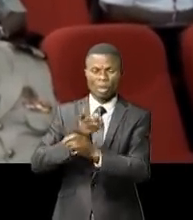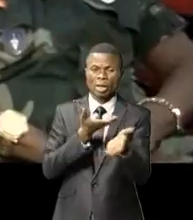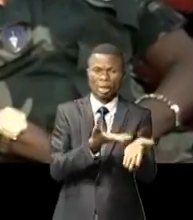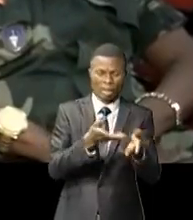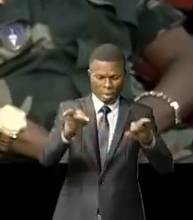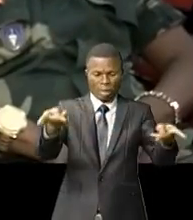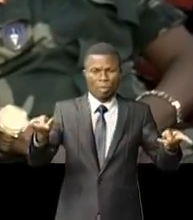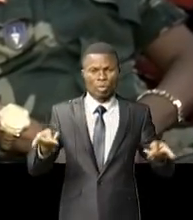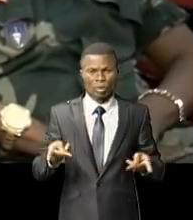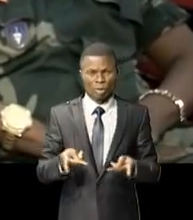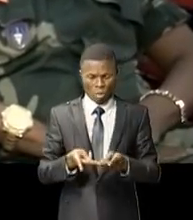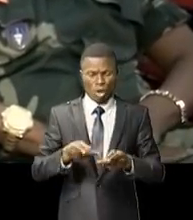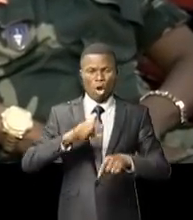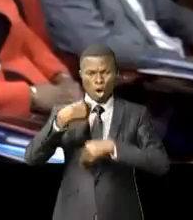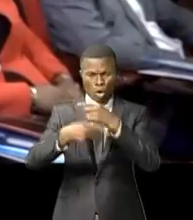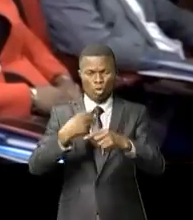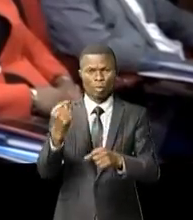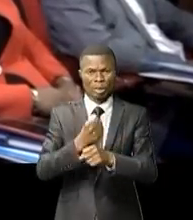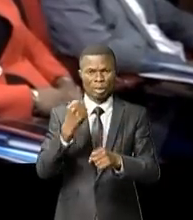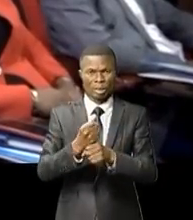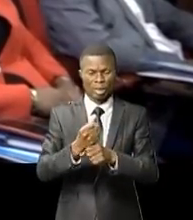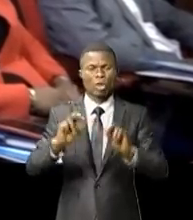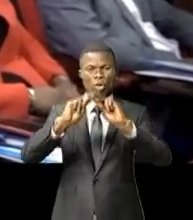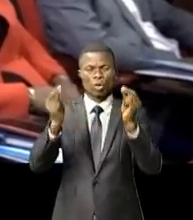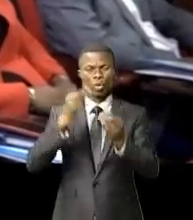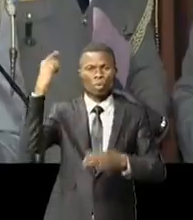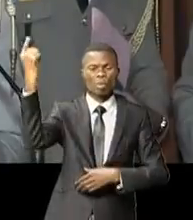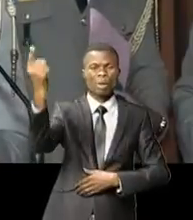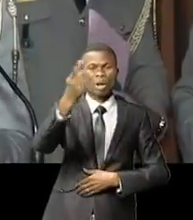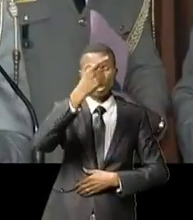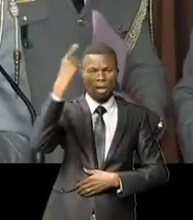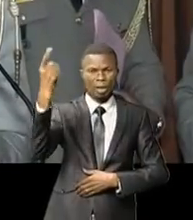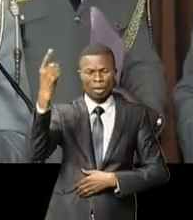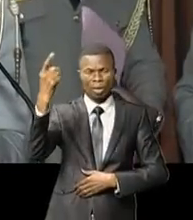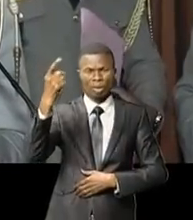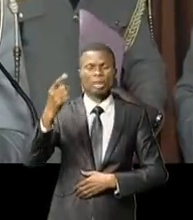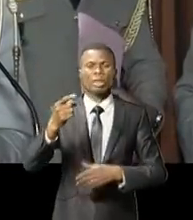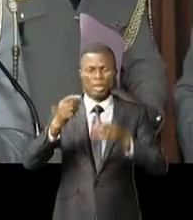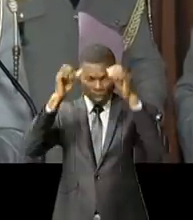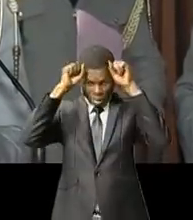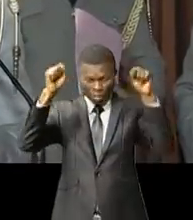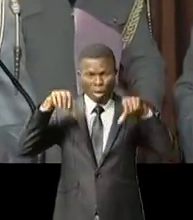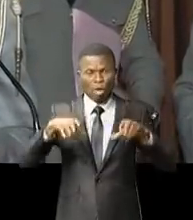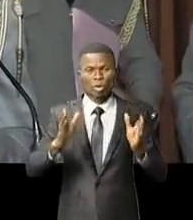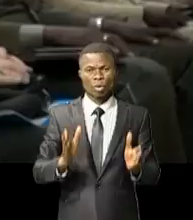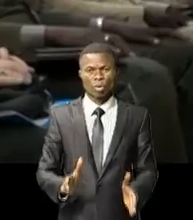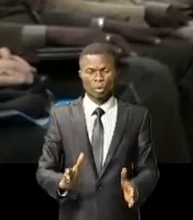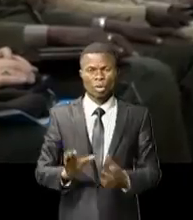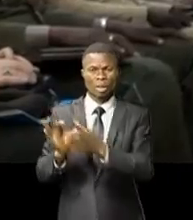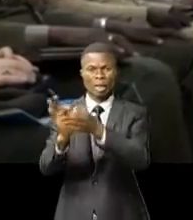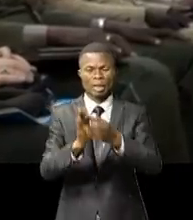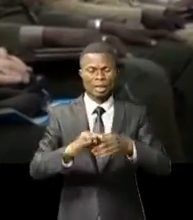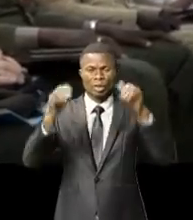de cadre à l'ouverture des travaux du colloque international sur la présidence congolaise de